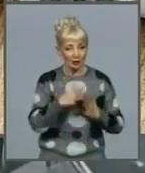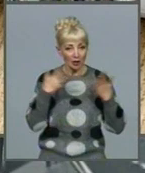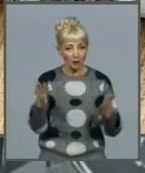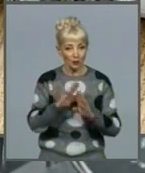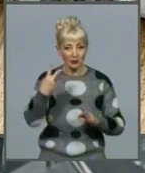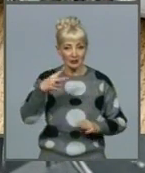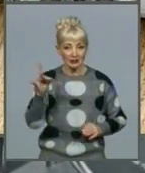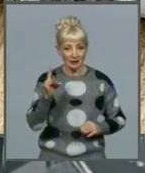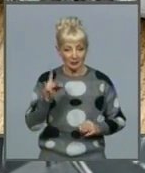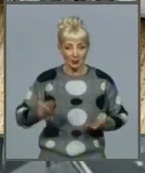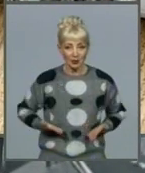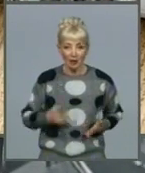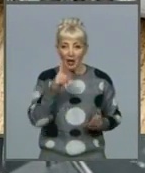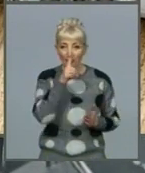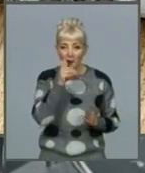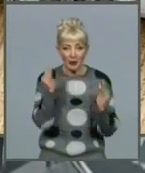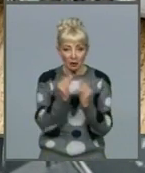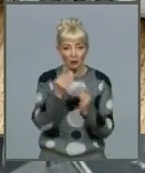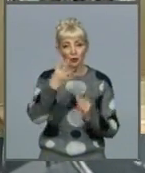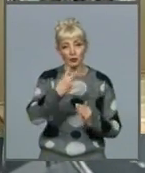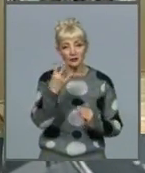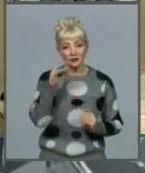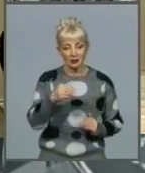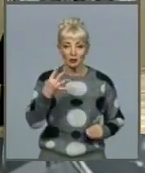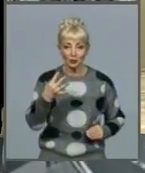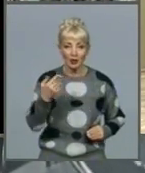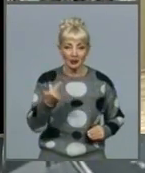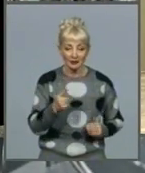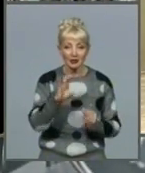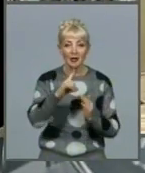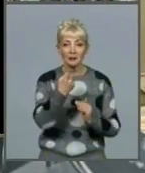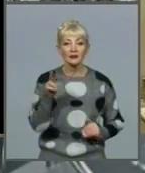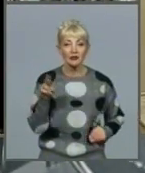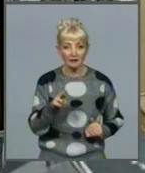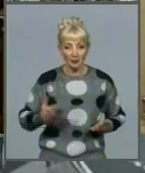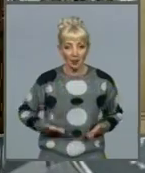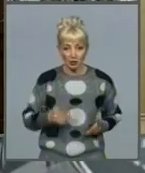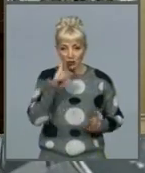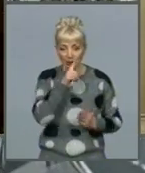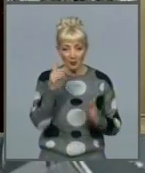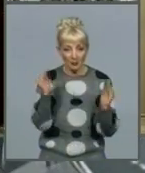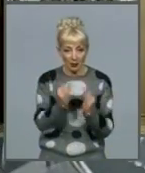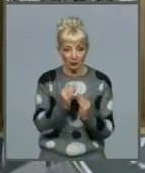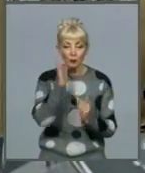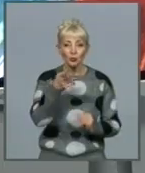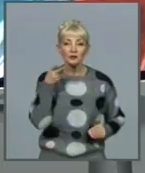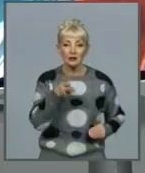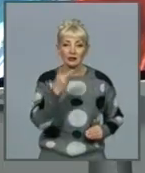мінімуму або 42 тисячі 40 гривень. З 1 січня прожитковий мінімум становить 2102